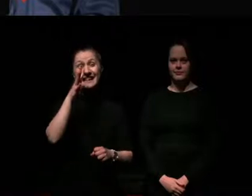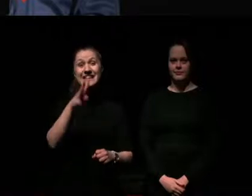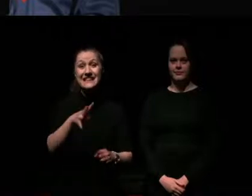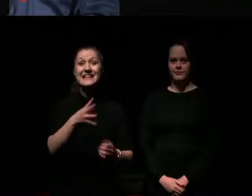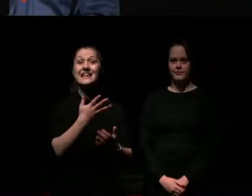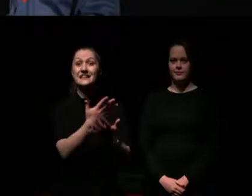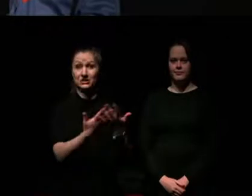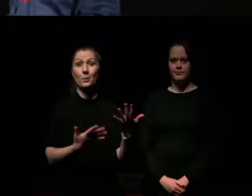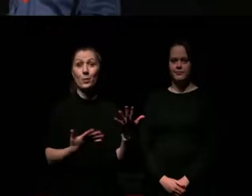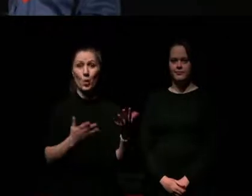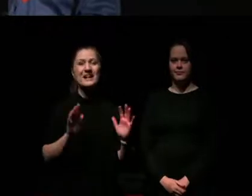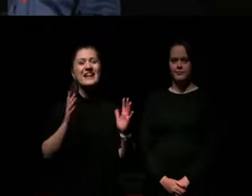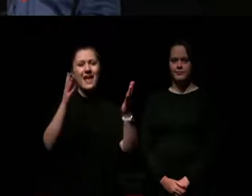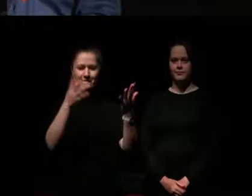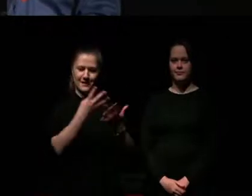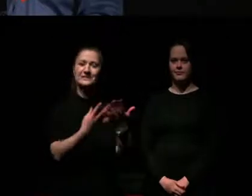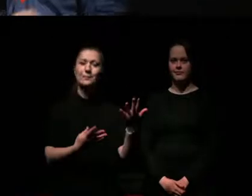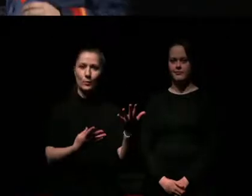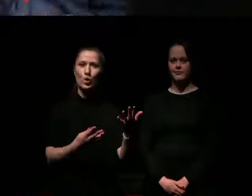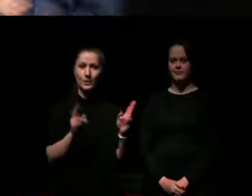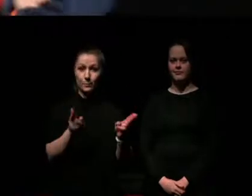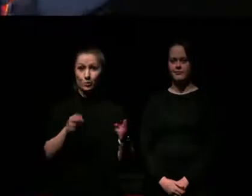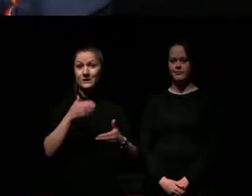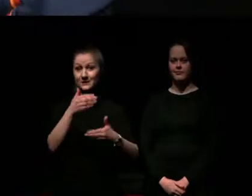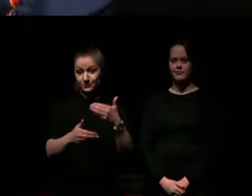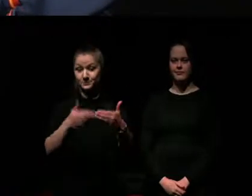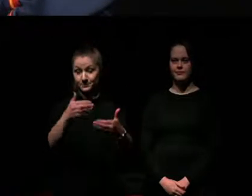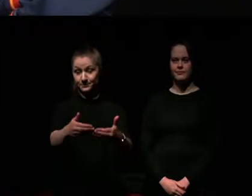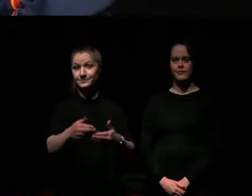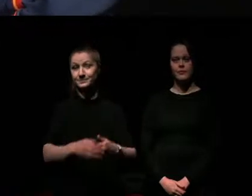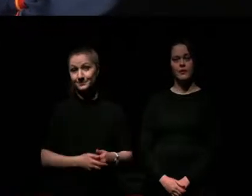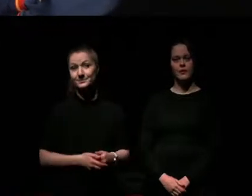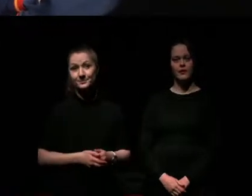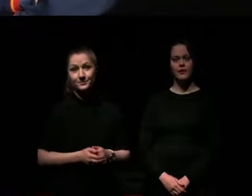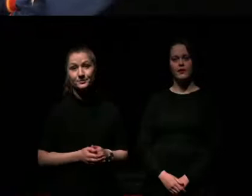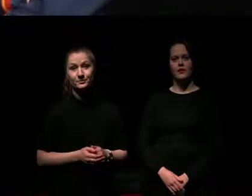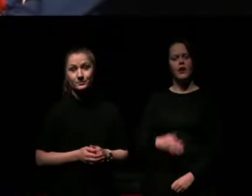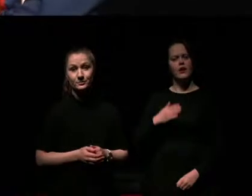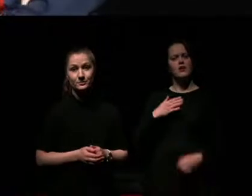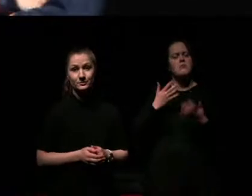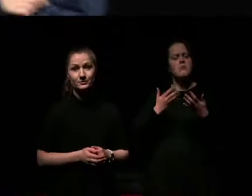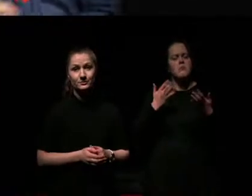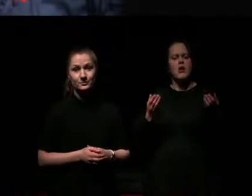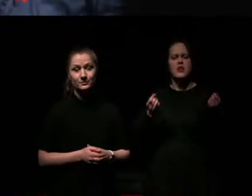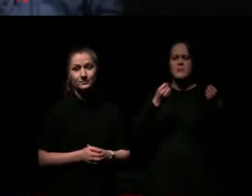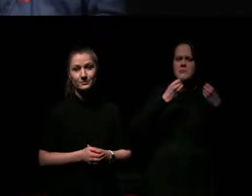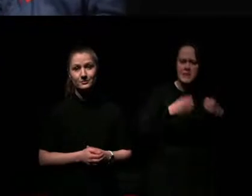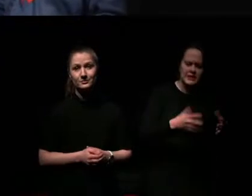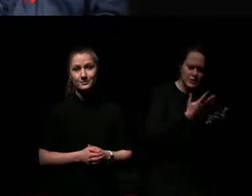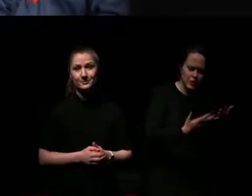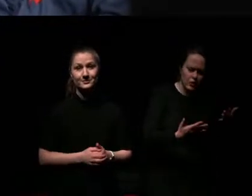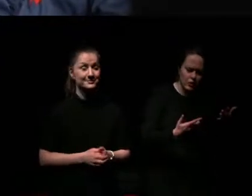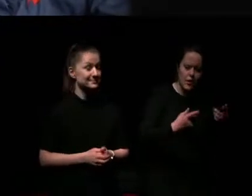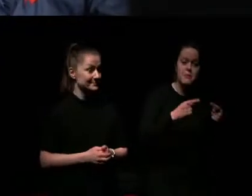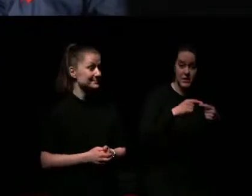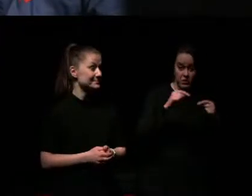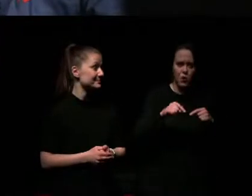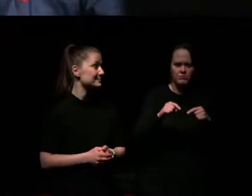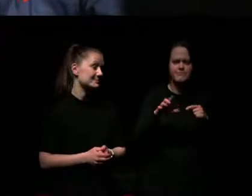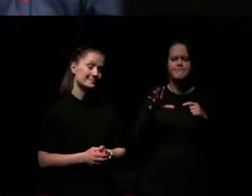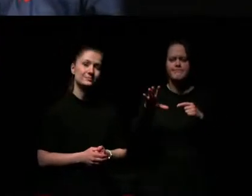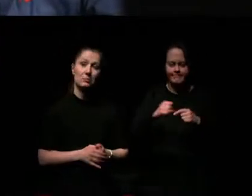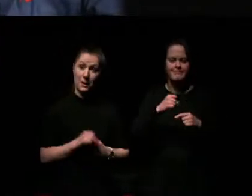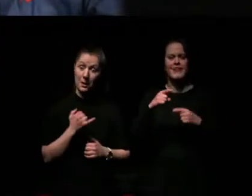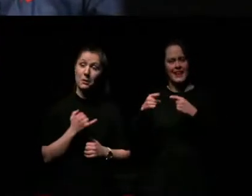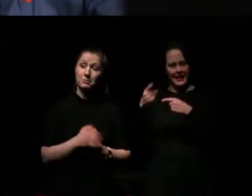som lever fortsatt. Og så har vi jo flere da, som har mistet språket, men som aktivt nå prøver å ta tilbake hjertespråket sitt.